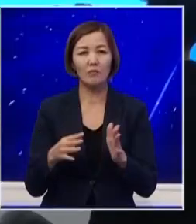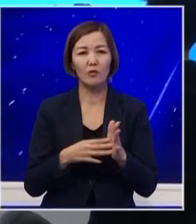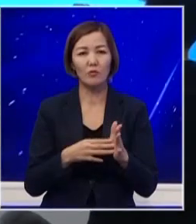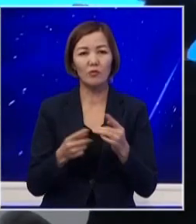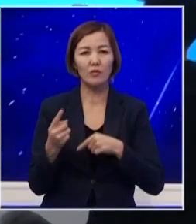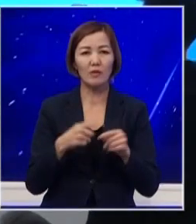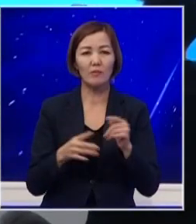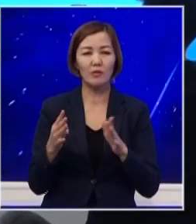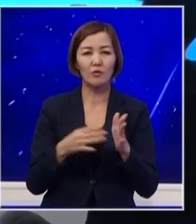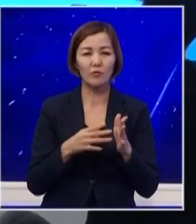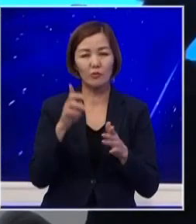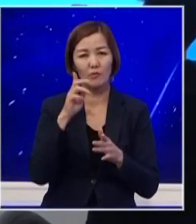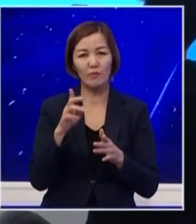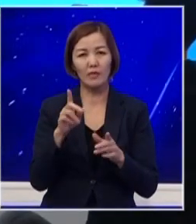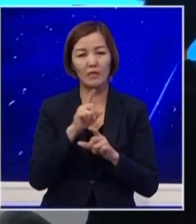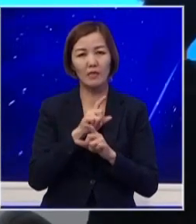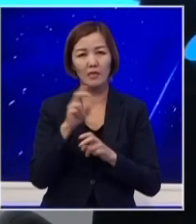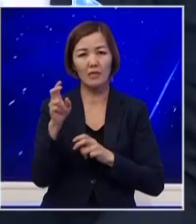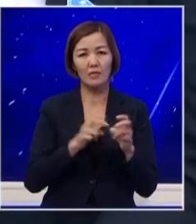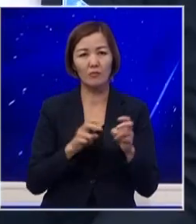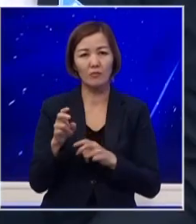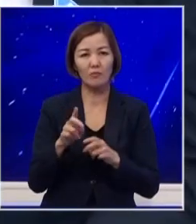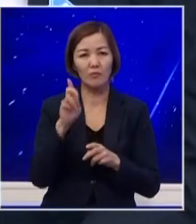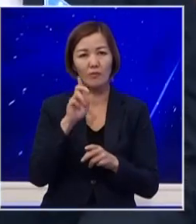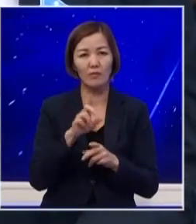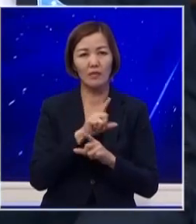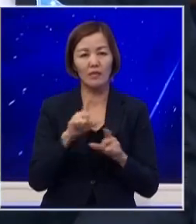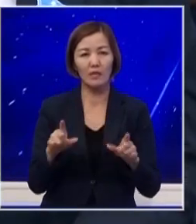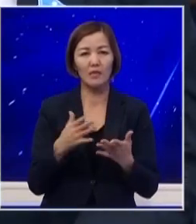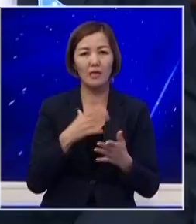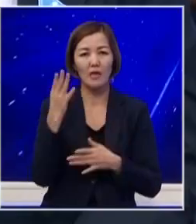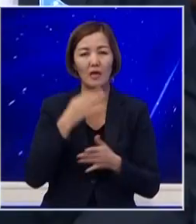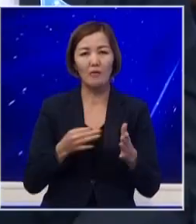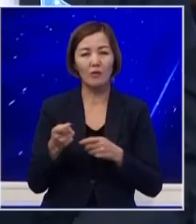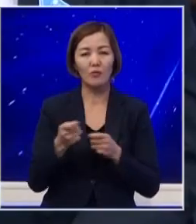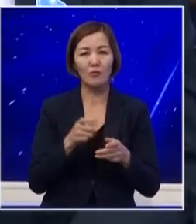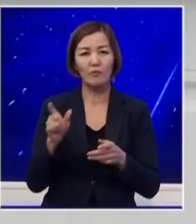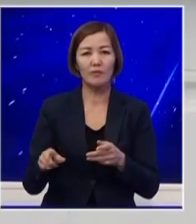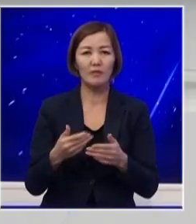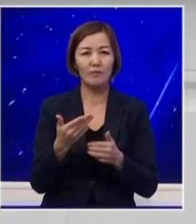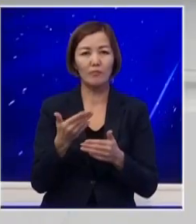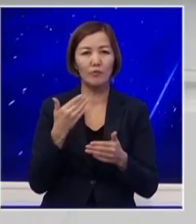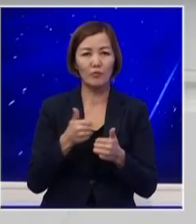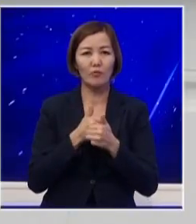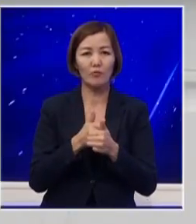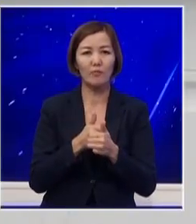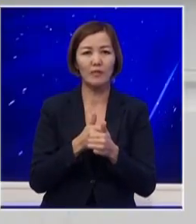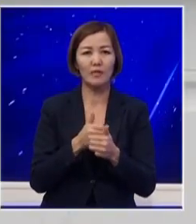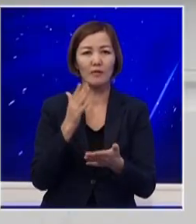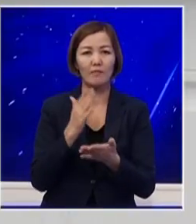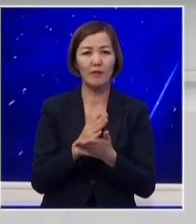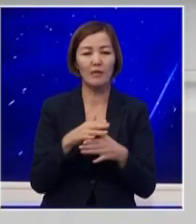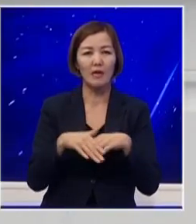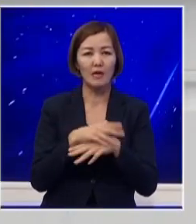құрылымнан болса, 9-ы мемлекеттік кәсіпорындар мен мекемелер қызметкерлері. Қатарында Алматы облысы әкімінің бұрынғы бірінші орынбасары да бар. Жергілікті